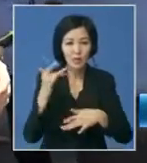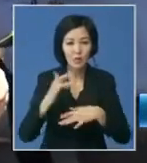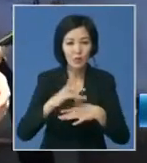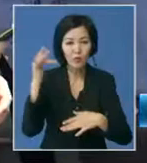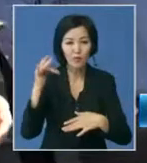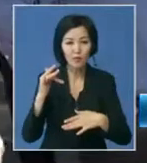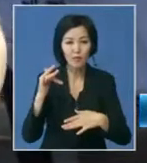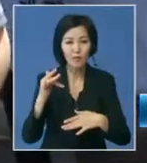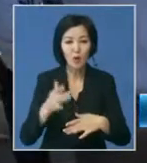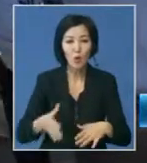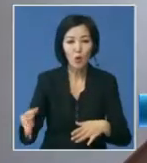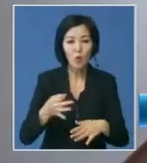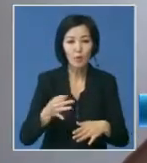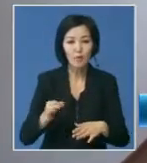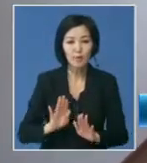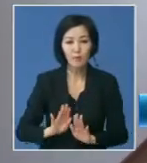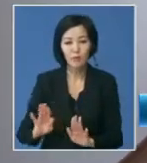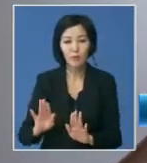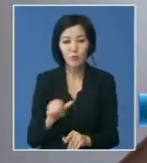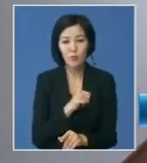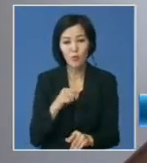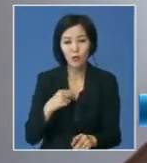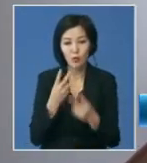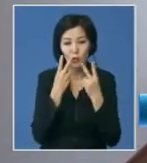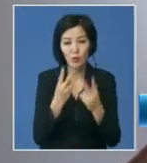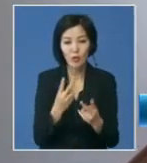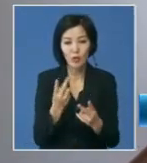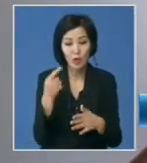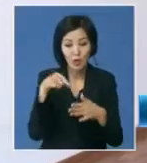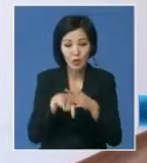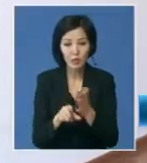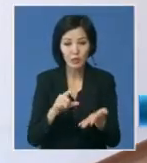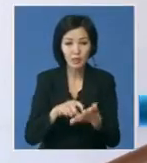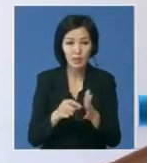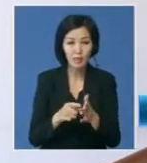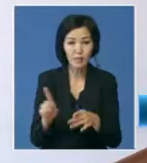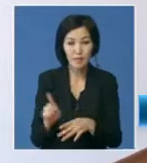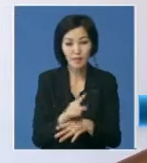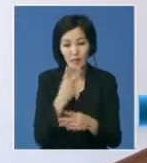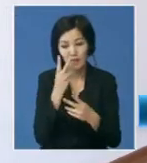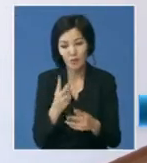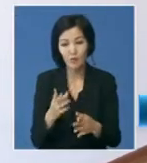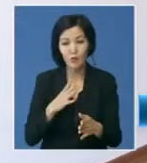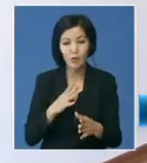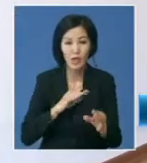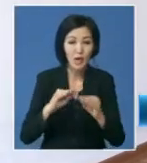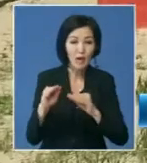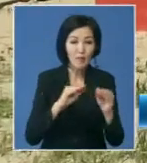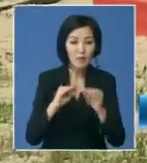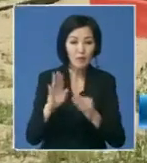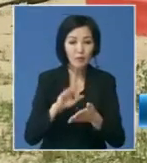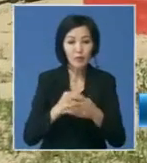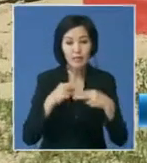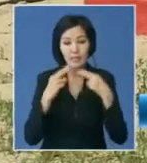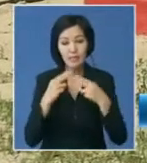облыс әкімінің бірінші орынбасары арнайы барды. Тұрғын үйдің ішіне кіріп, бөлмелерді аралап шықты. Ауласының абаттандырылуына да баса назар